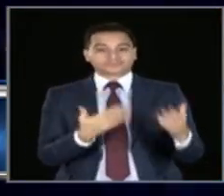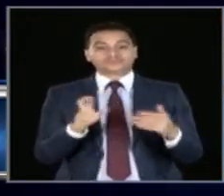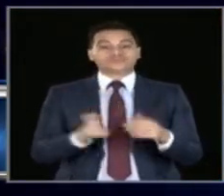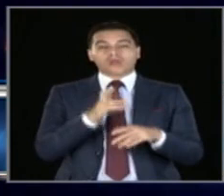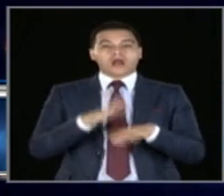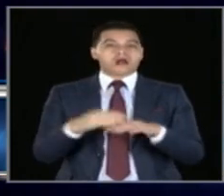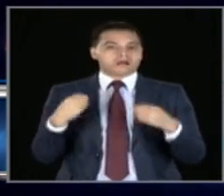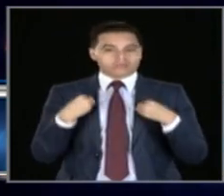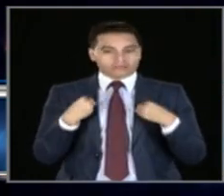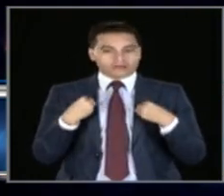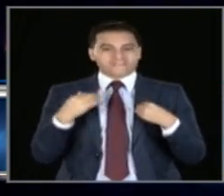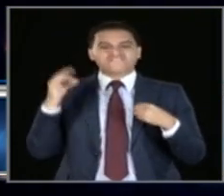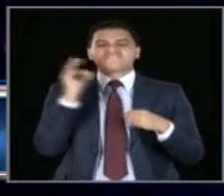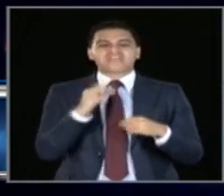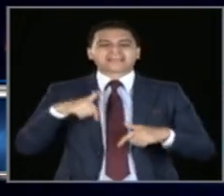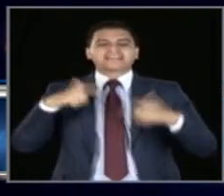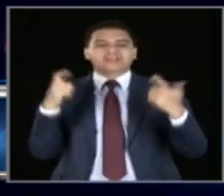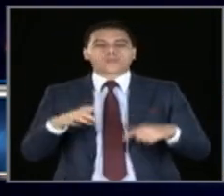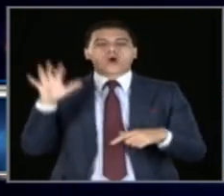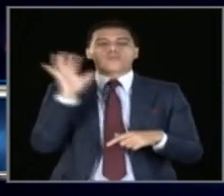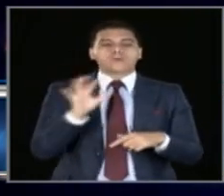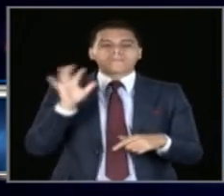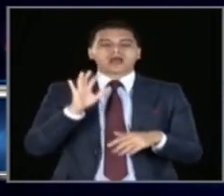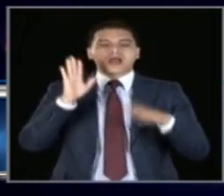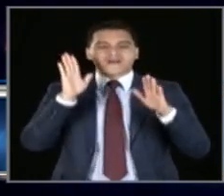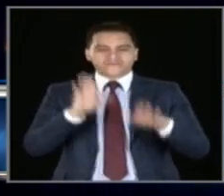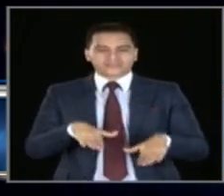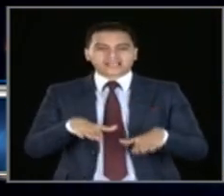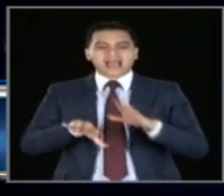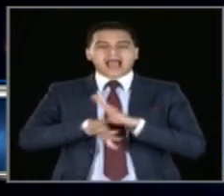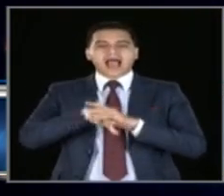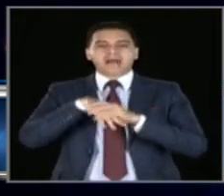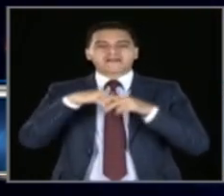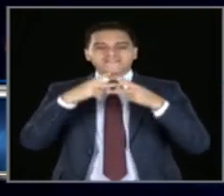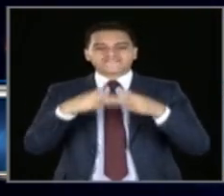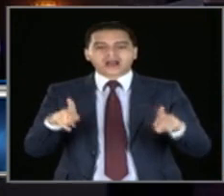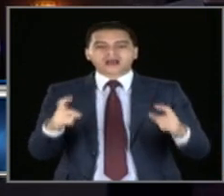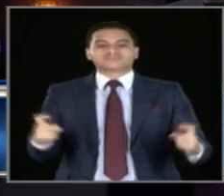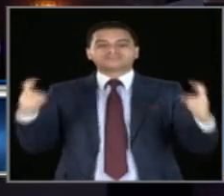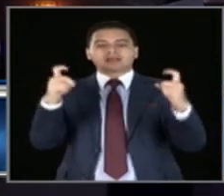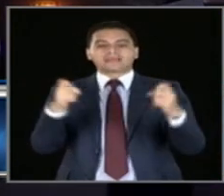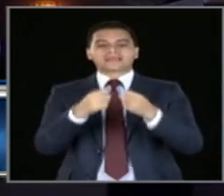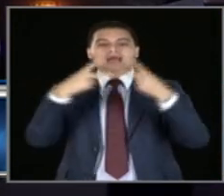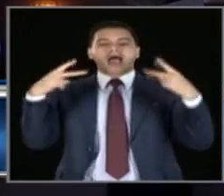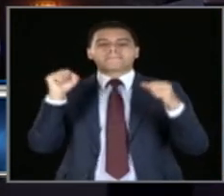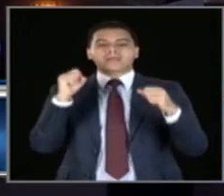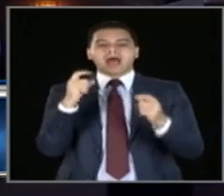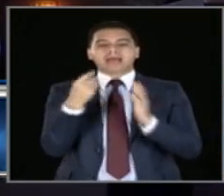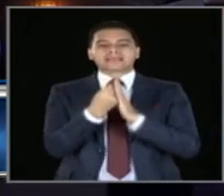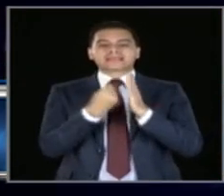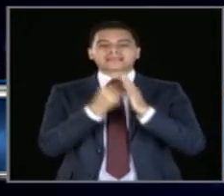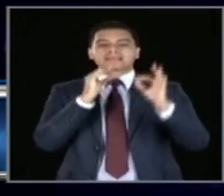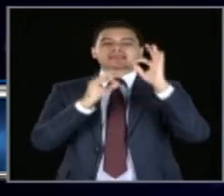رياضة، في أي دولة أوروبية أقيم نهائي دوري أبطال أوروبا لكرة